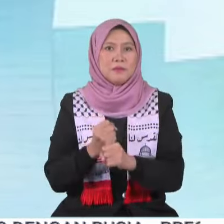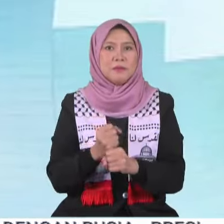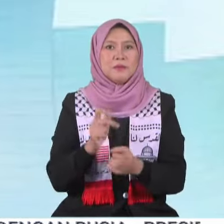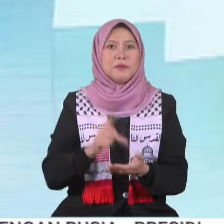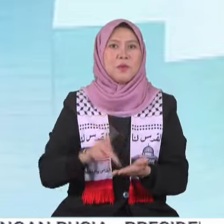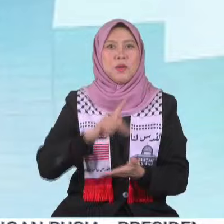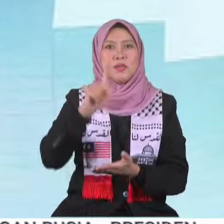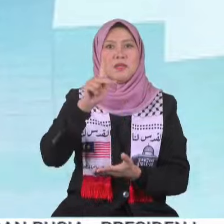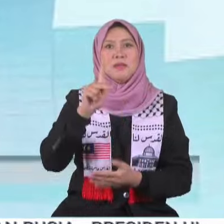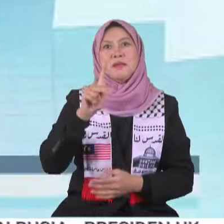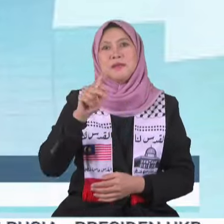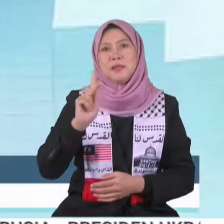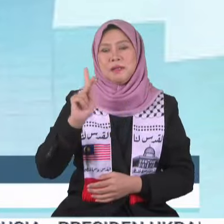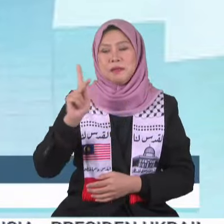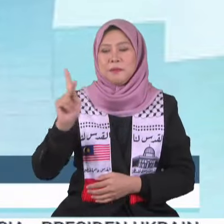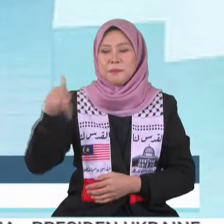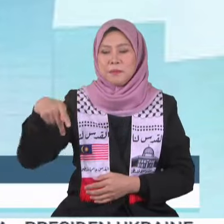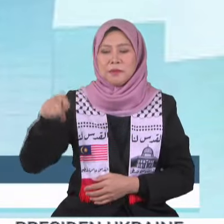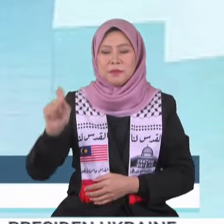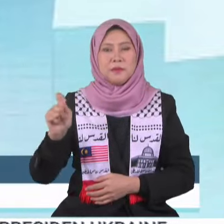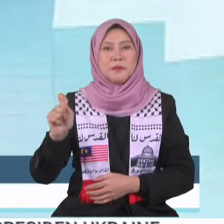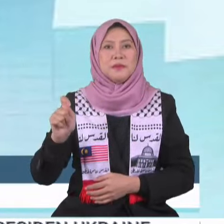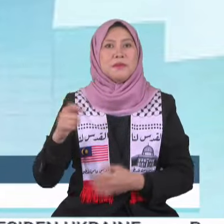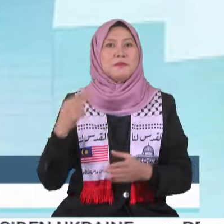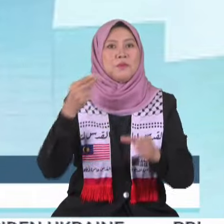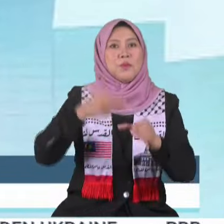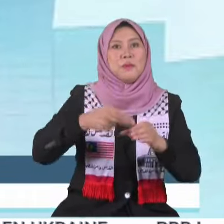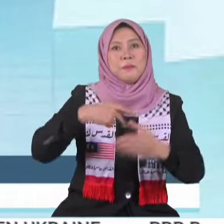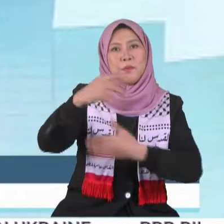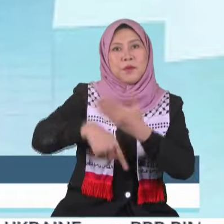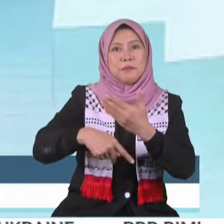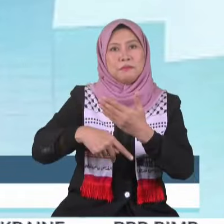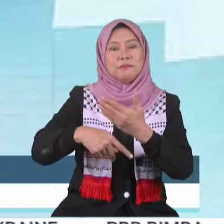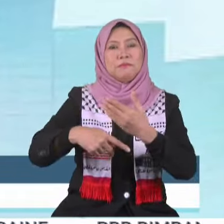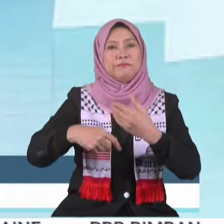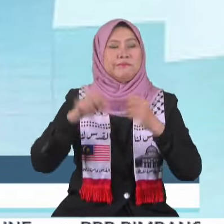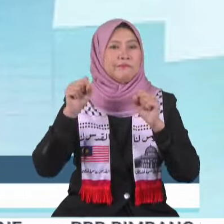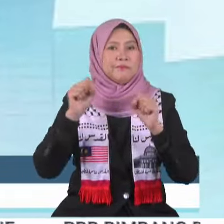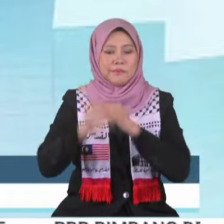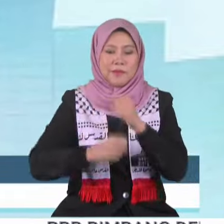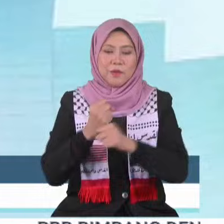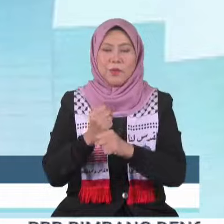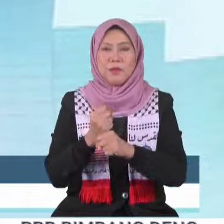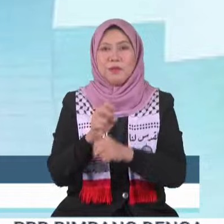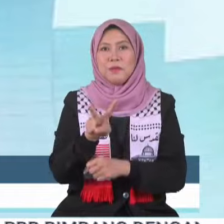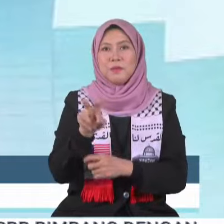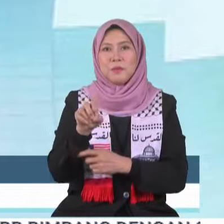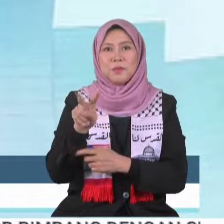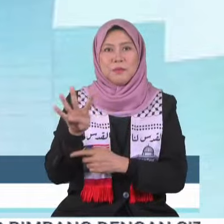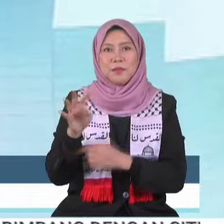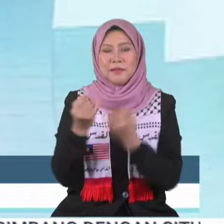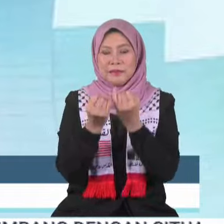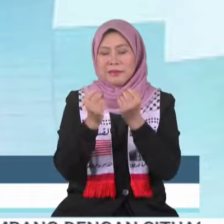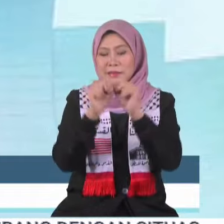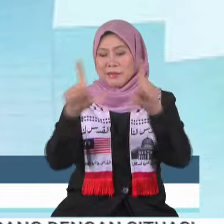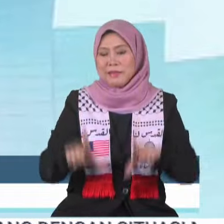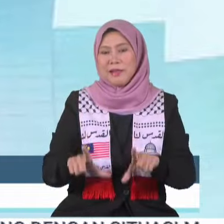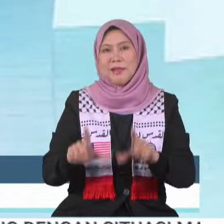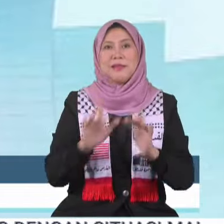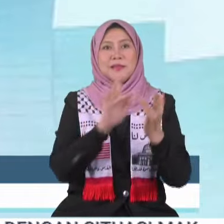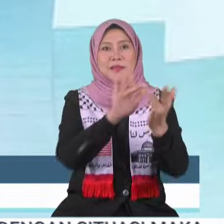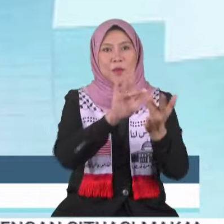Terap KKPT menyertai program intervensi kebolehpasaran graduan tahun 2024 Pensijilan Networking